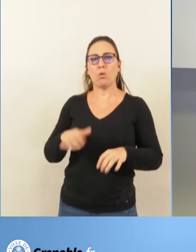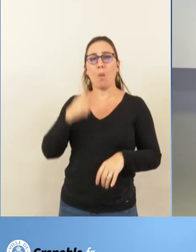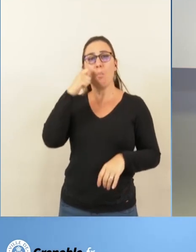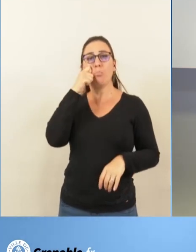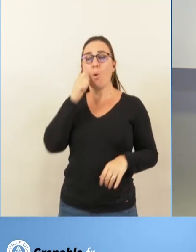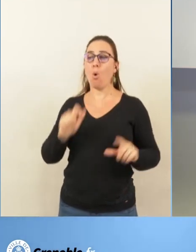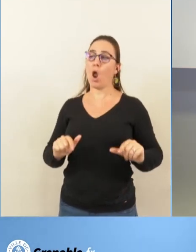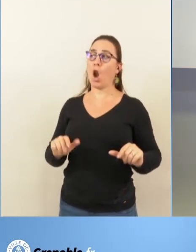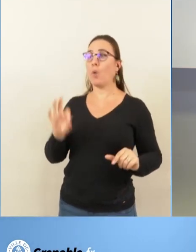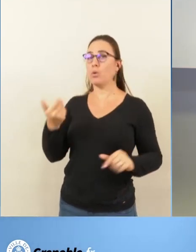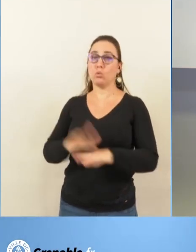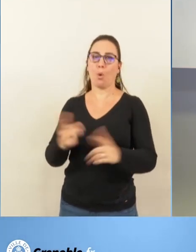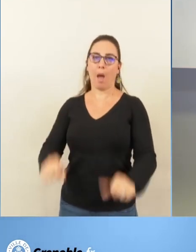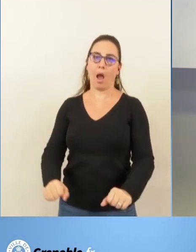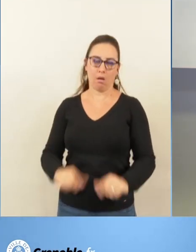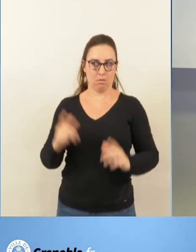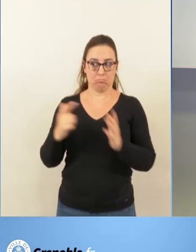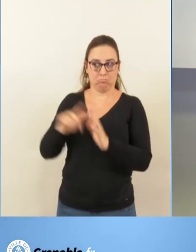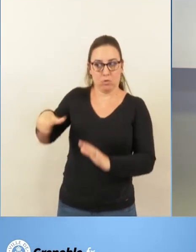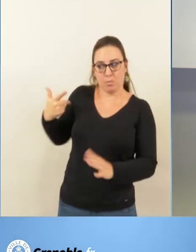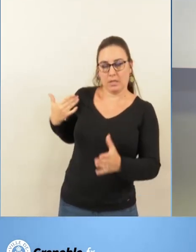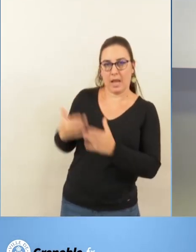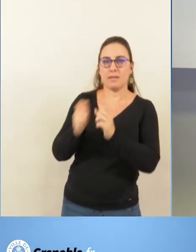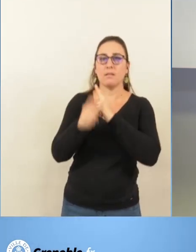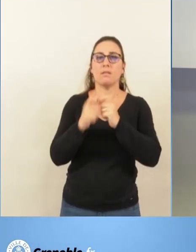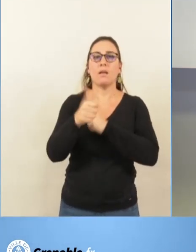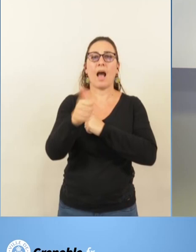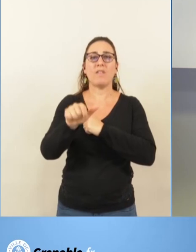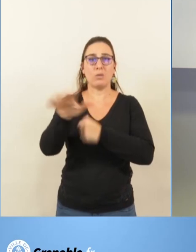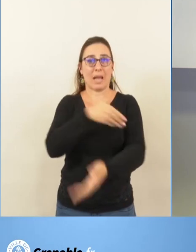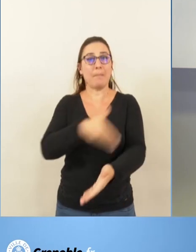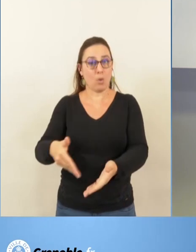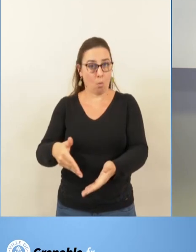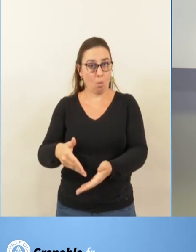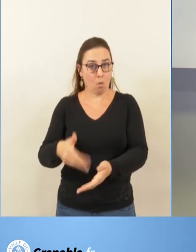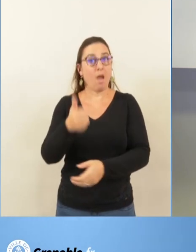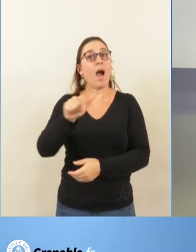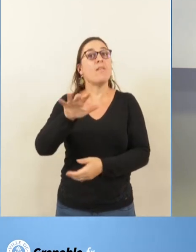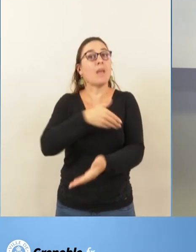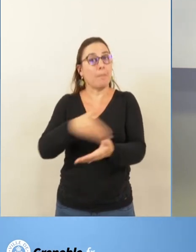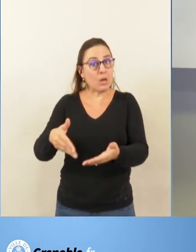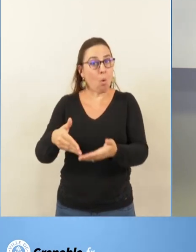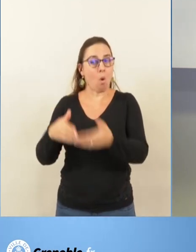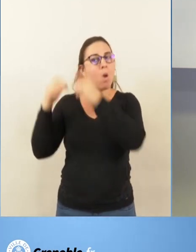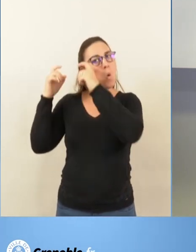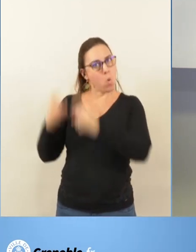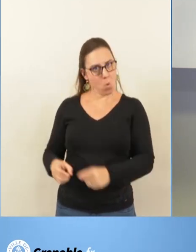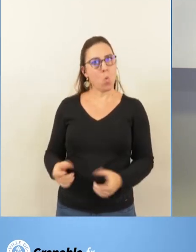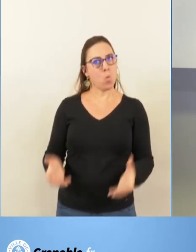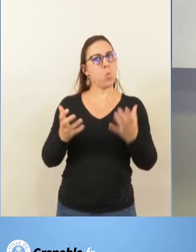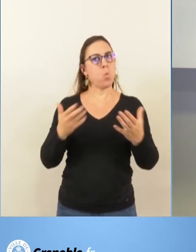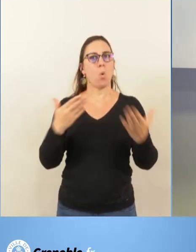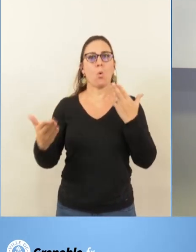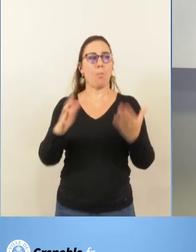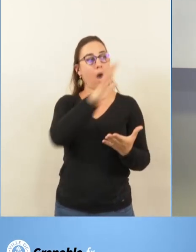en 2013 ces indemnités d'élus étaient à 1,5 c'est donc une baisse notable par rapport à avant